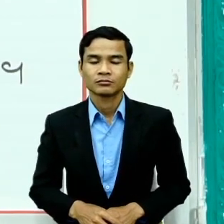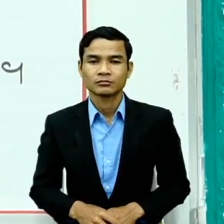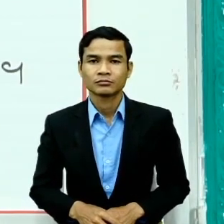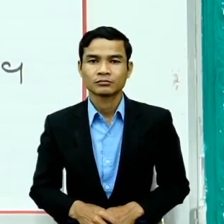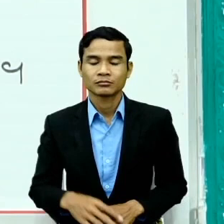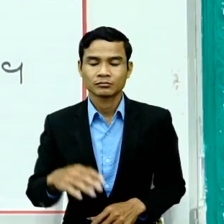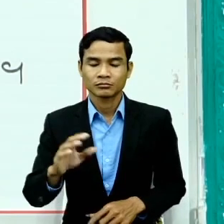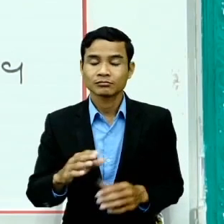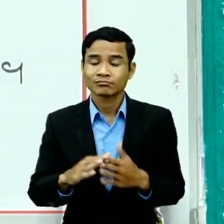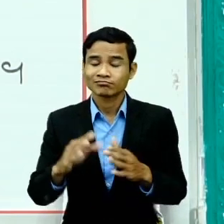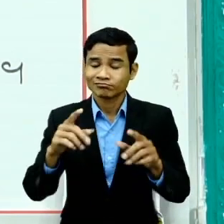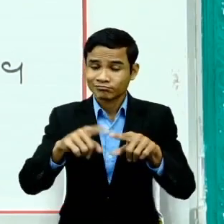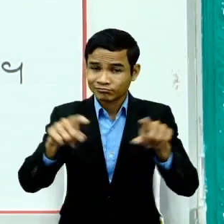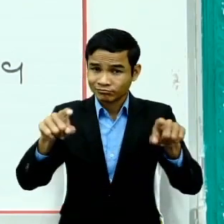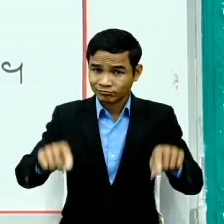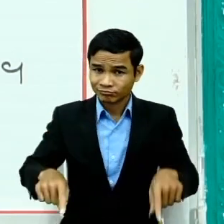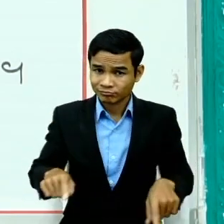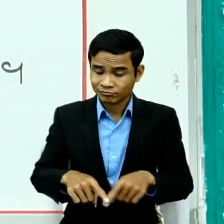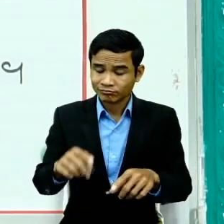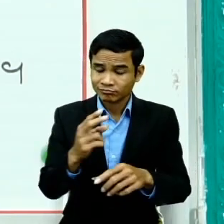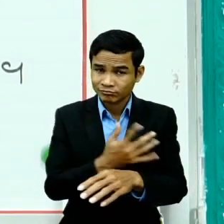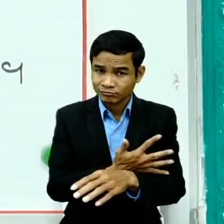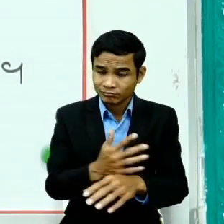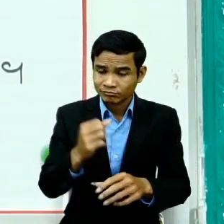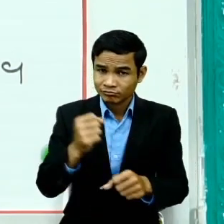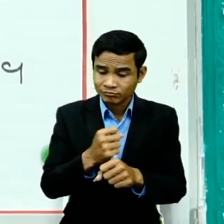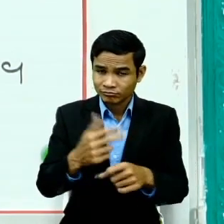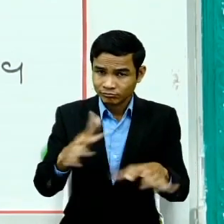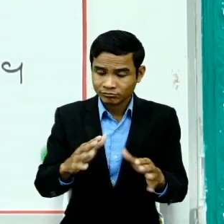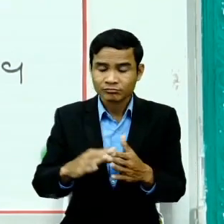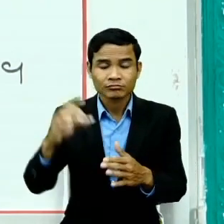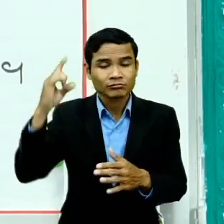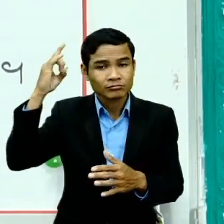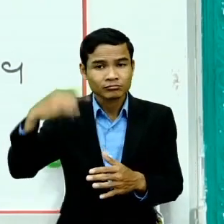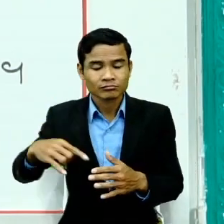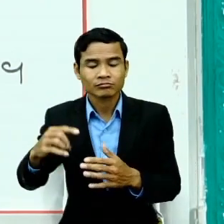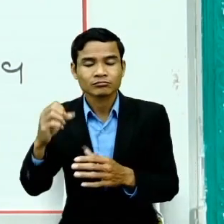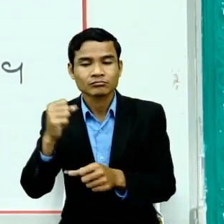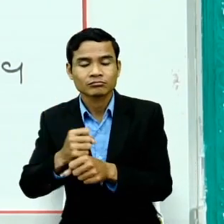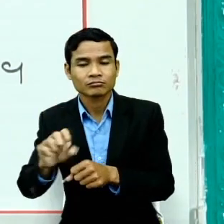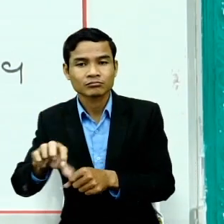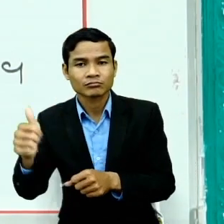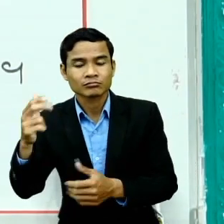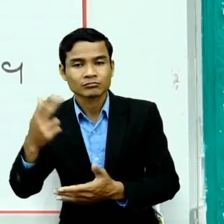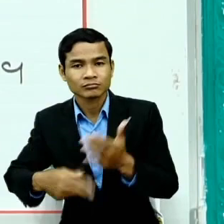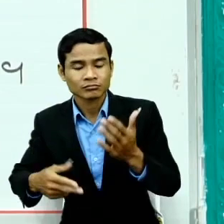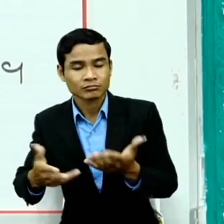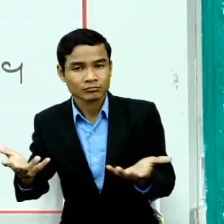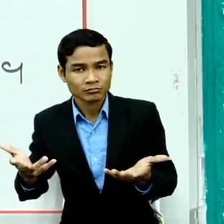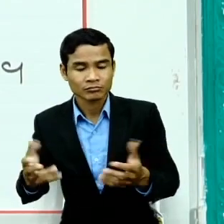chá cái bị phơi trầm cá ta mấy người đang xây thiệt phơi ở vầy tiết